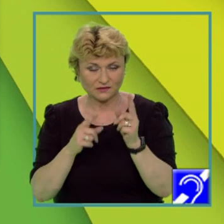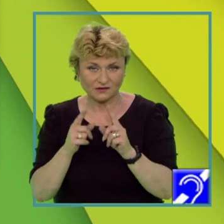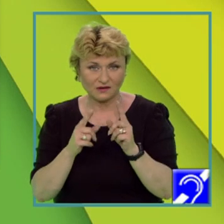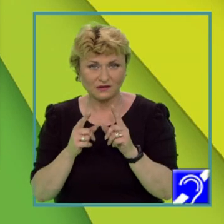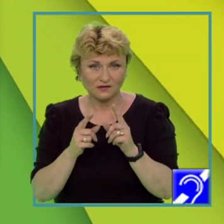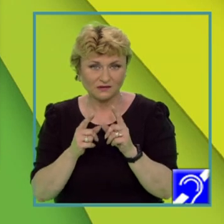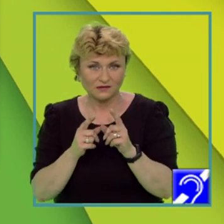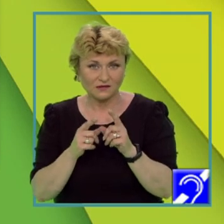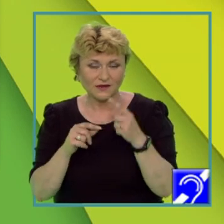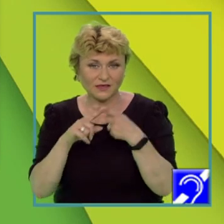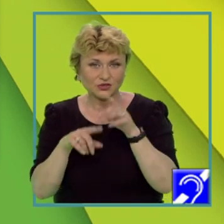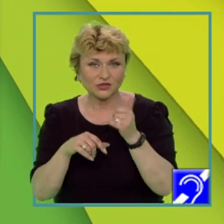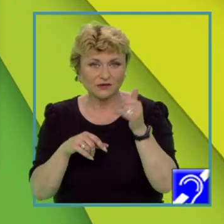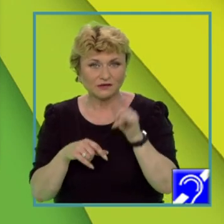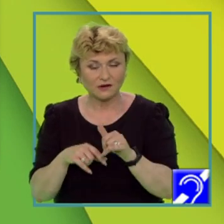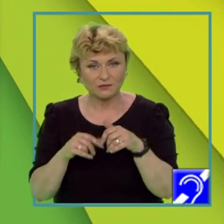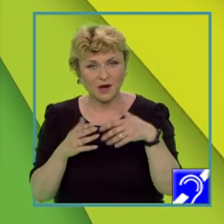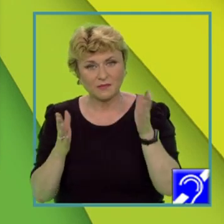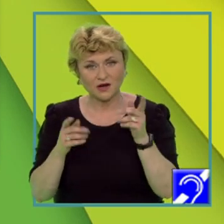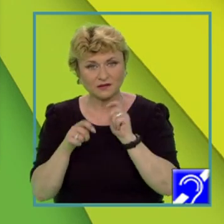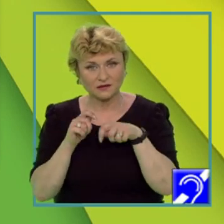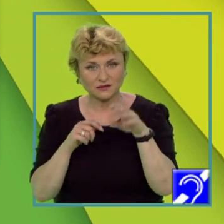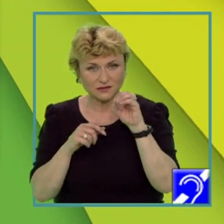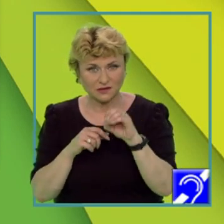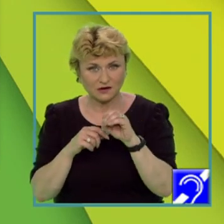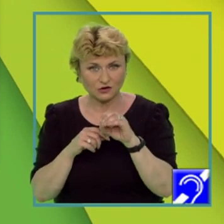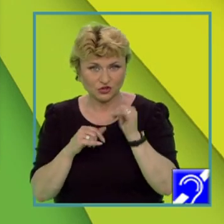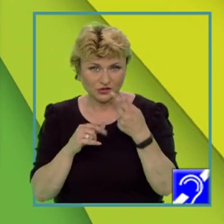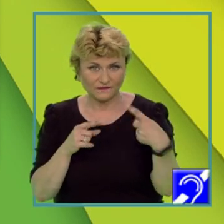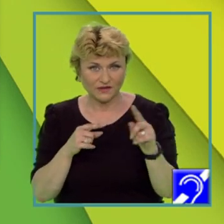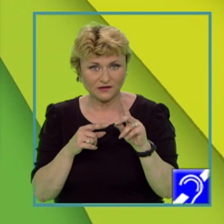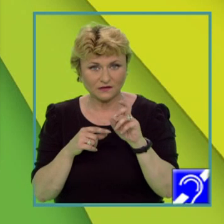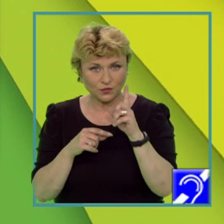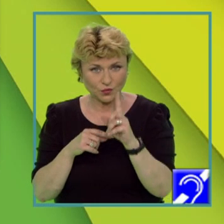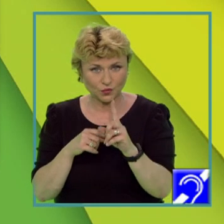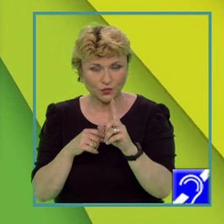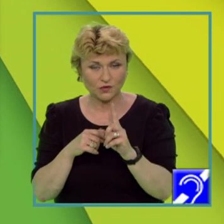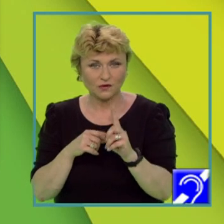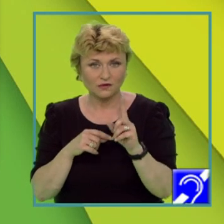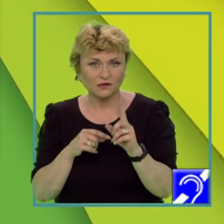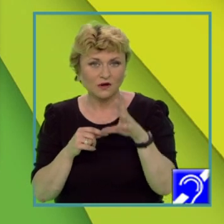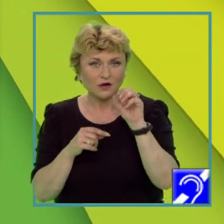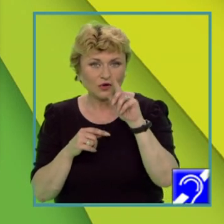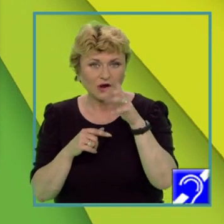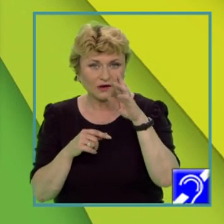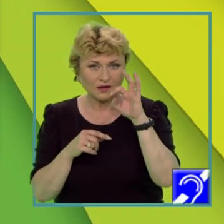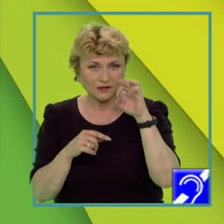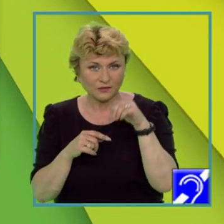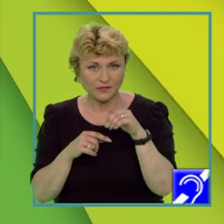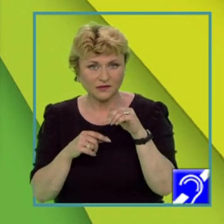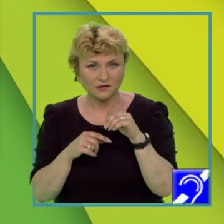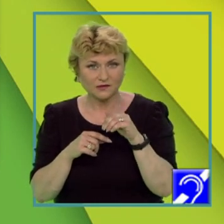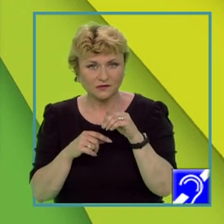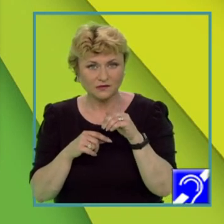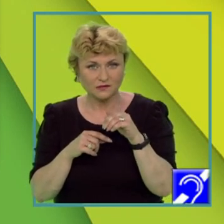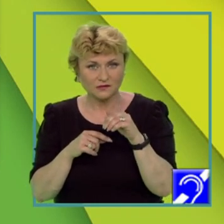sunt mai mari decât zero a mai mare decât 0 și diferit de 1 atunci logaritm în baza ei din x de înmulțit cu x y